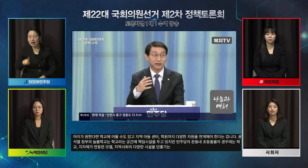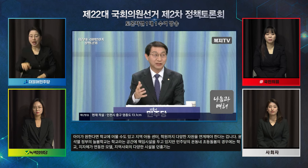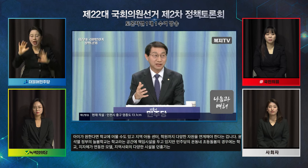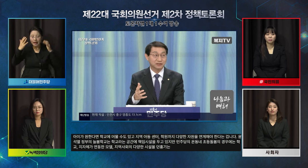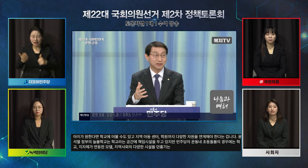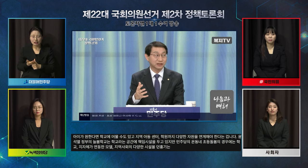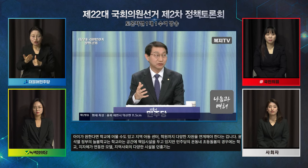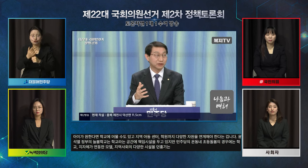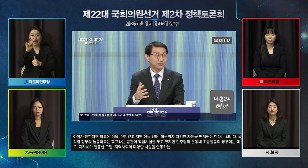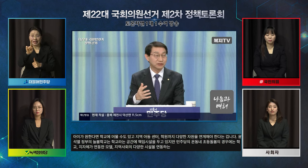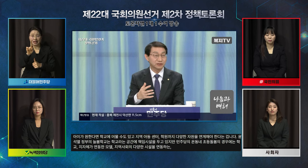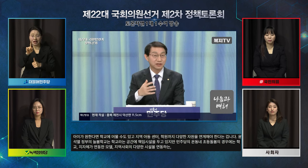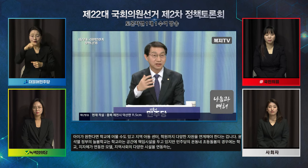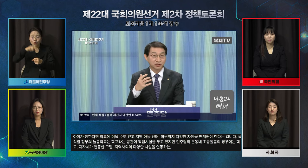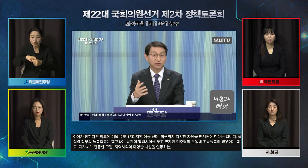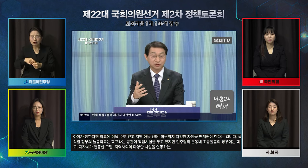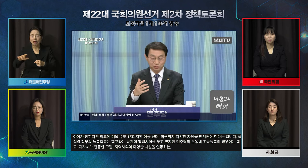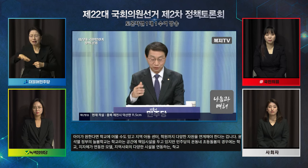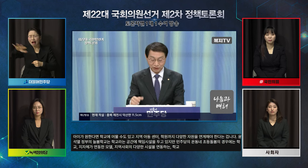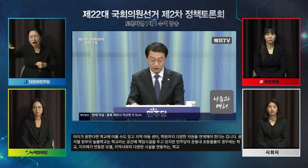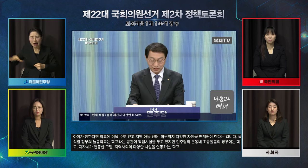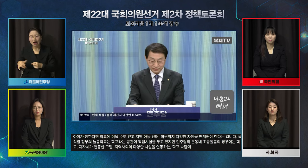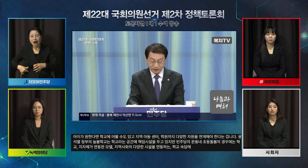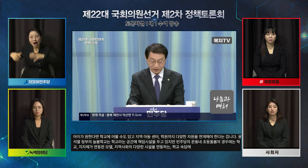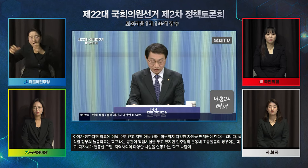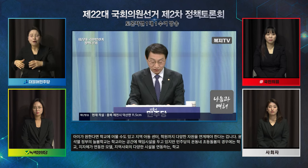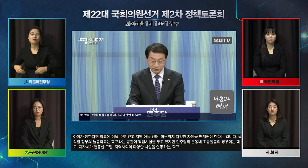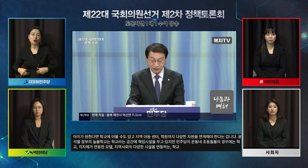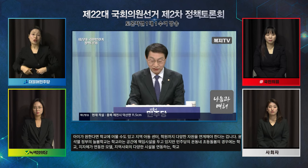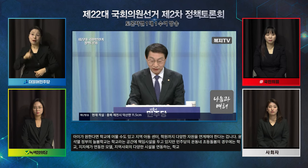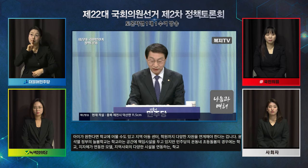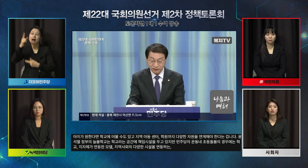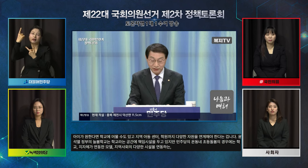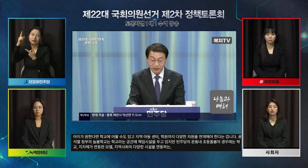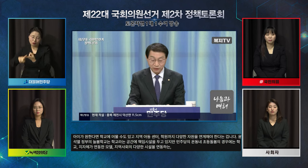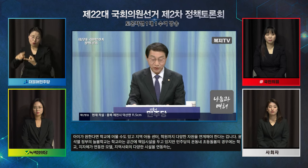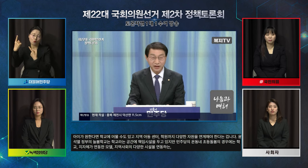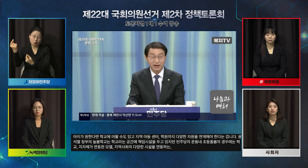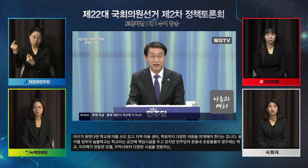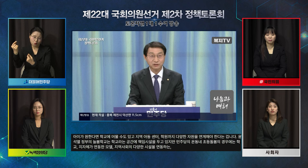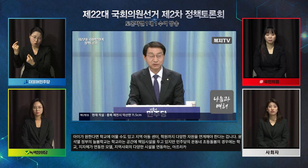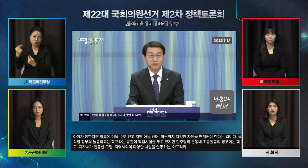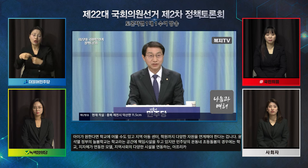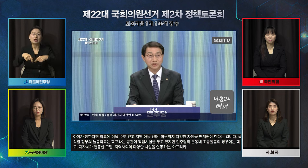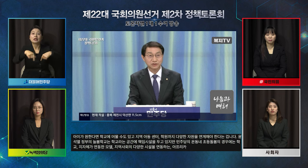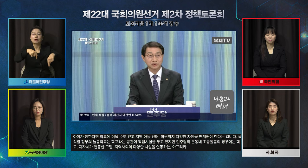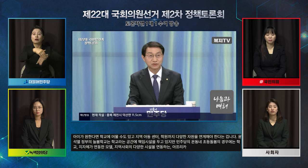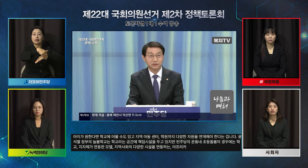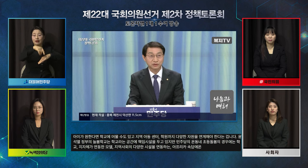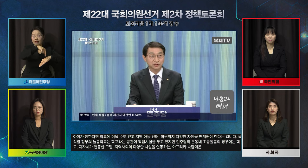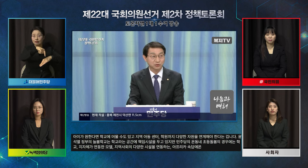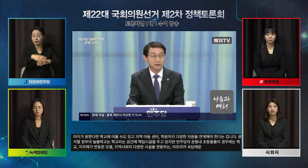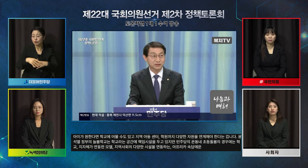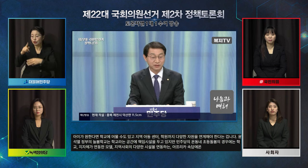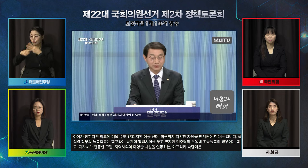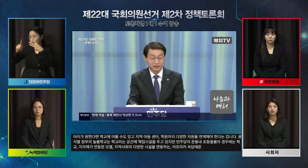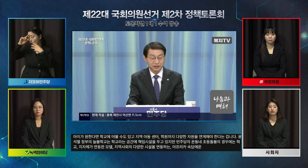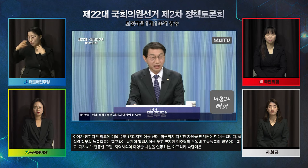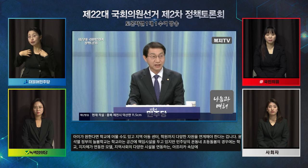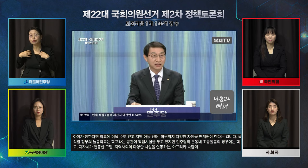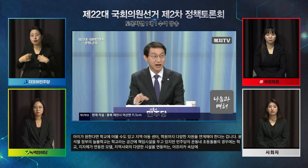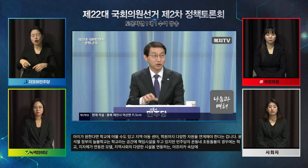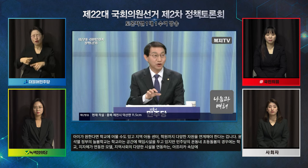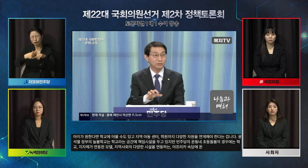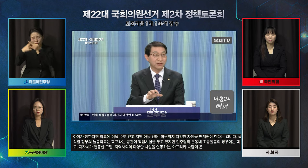온 동네가 나선다고 하는 것을 적극적으로 실현한 정책인데요. 왜 굳이 윤석열 정부에서는